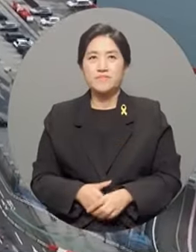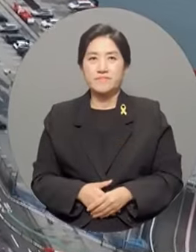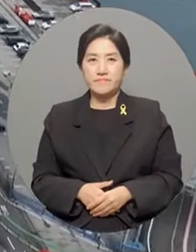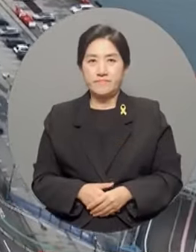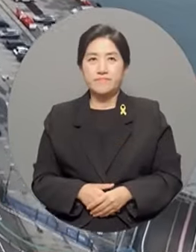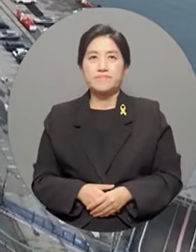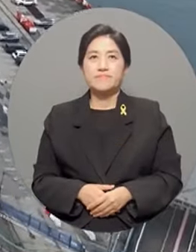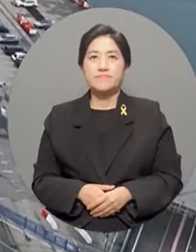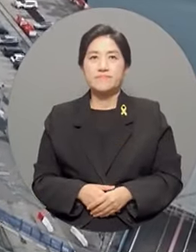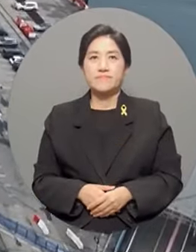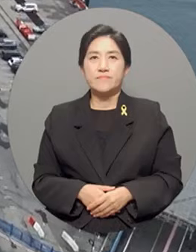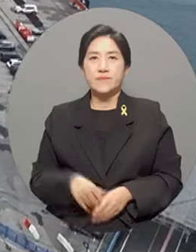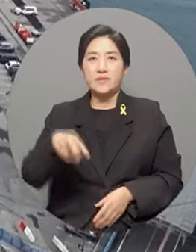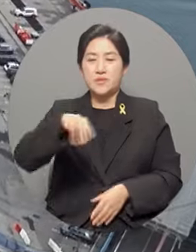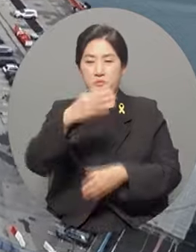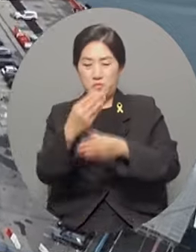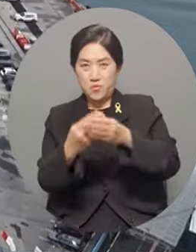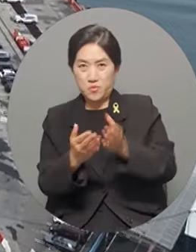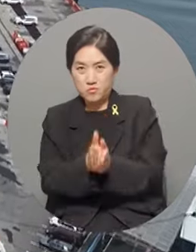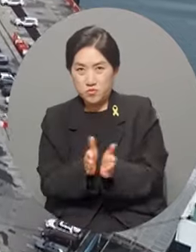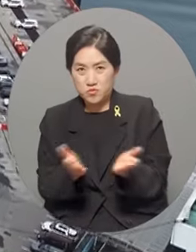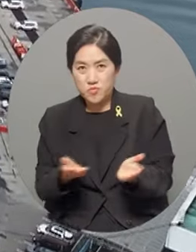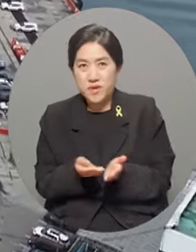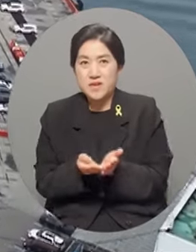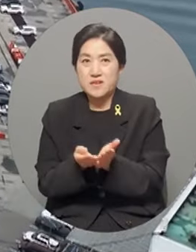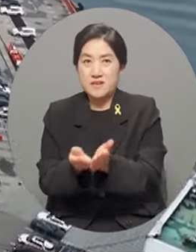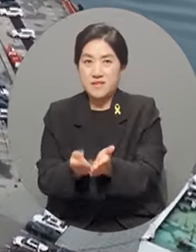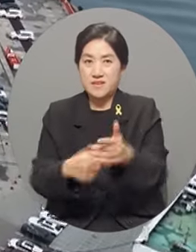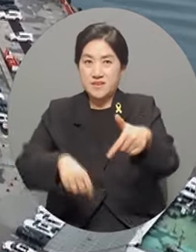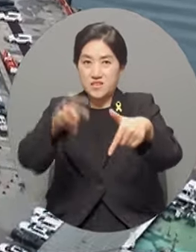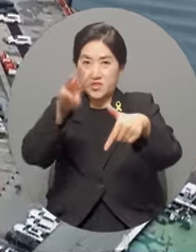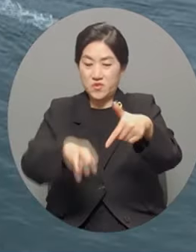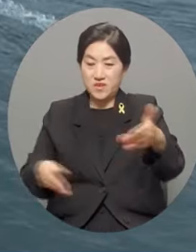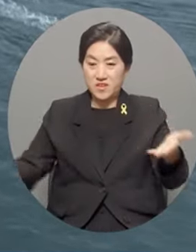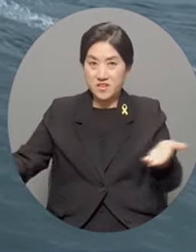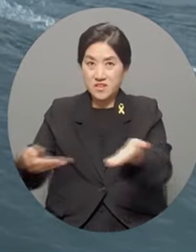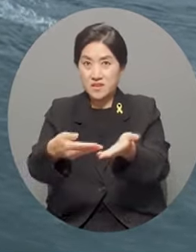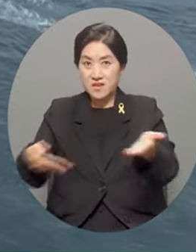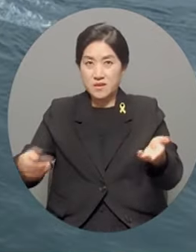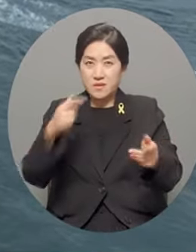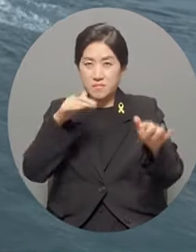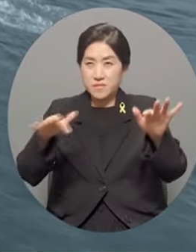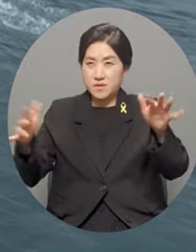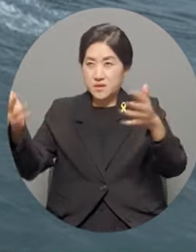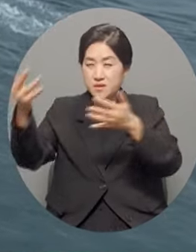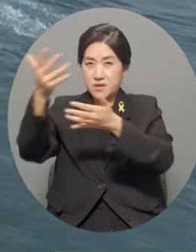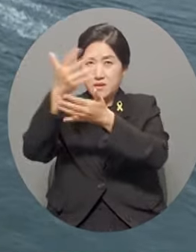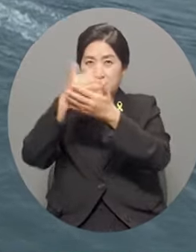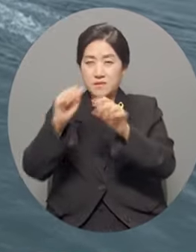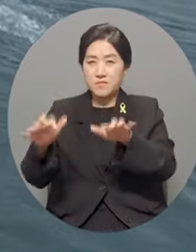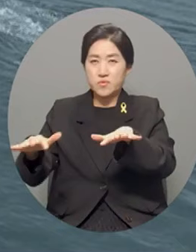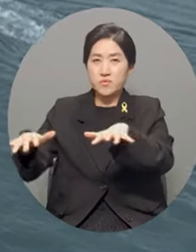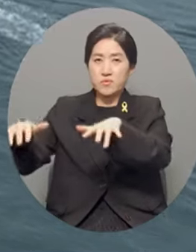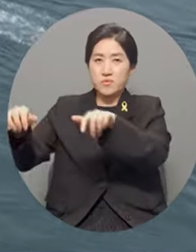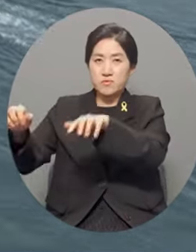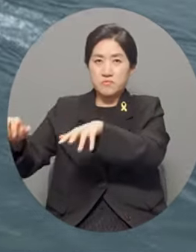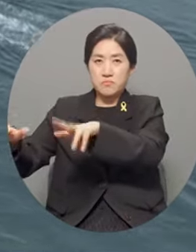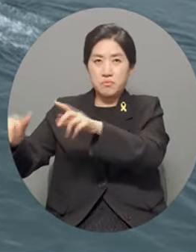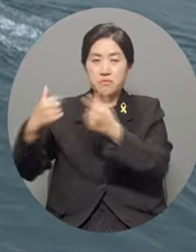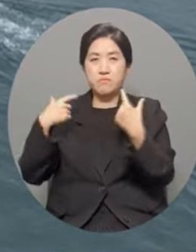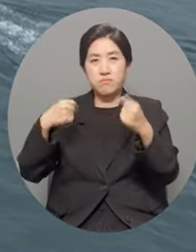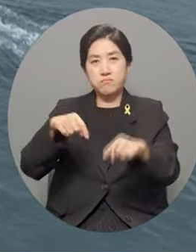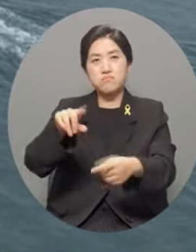이제 세월호가 출항했던 인천왕 여객 터미널앞 바다는 짙은 안개 속에 고유한 파도를 품은 채 여전히 그